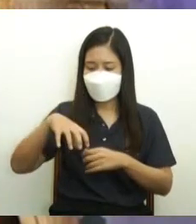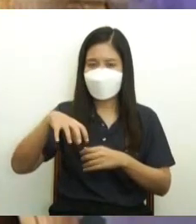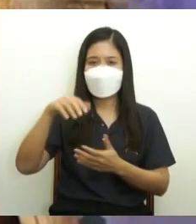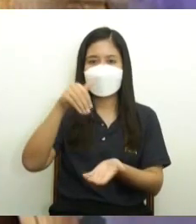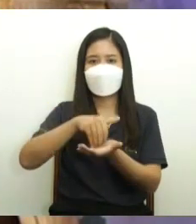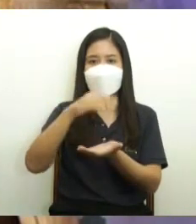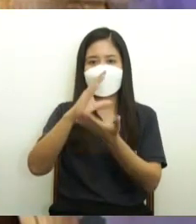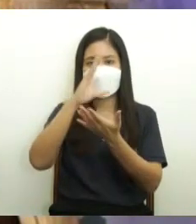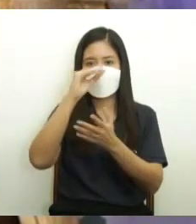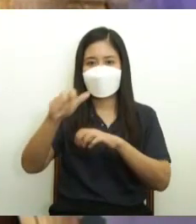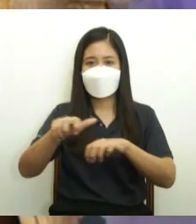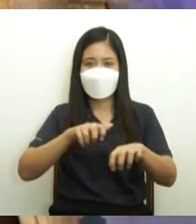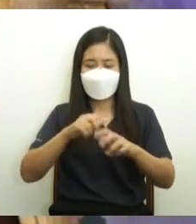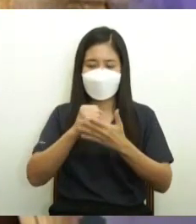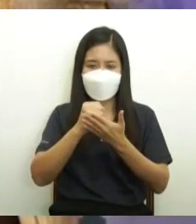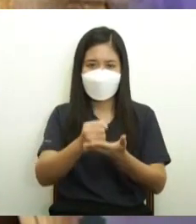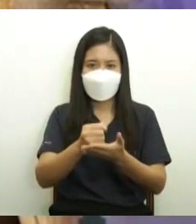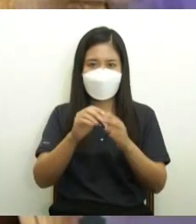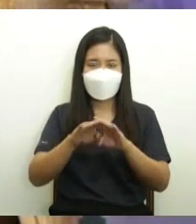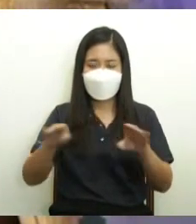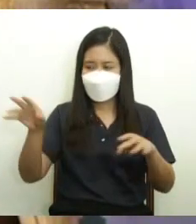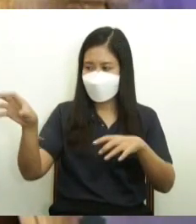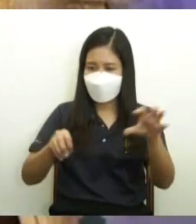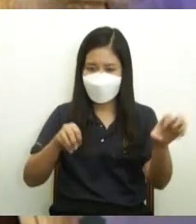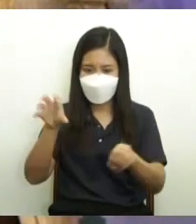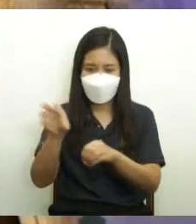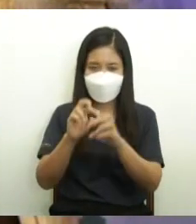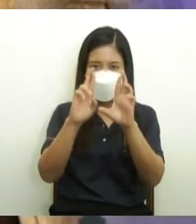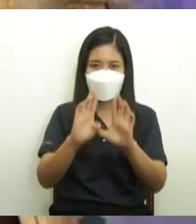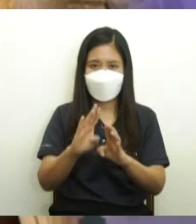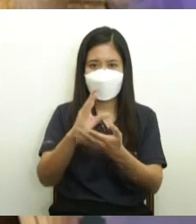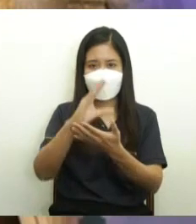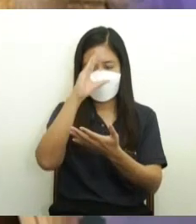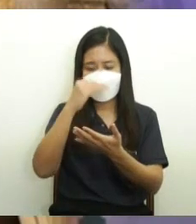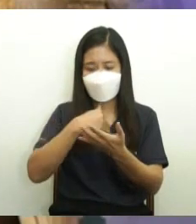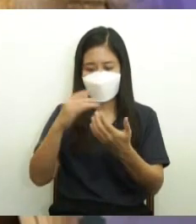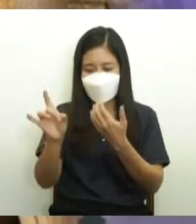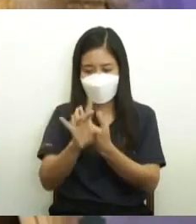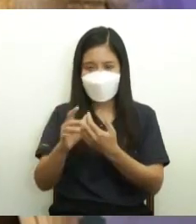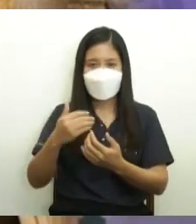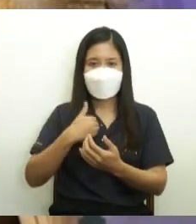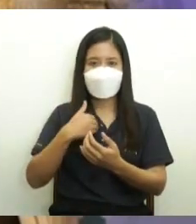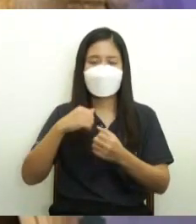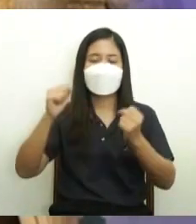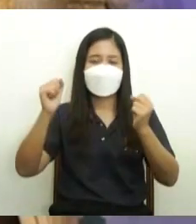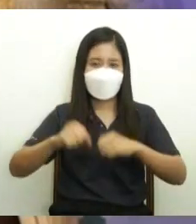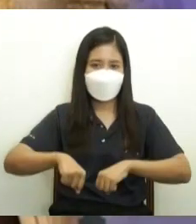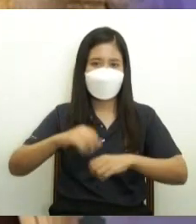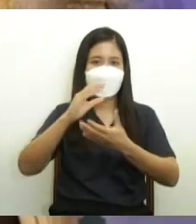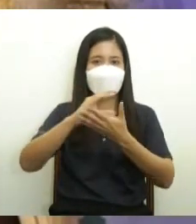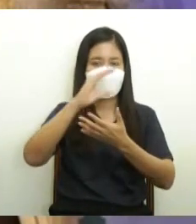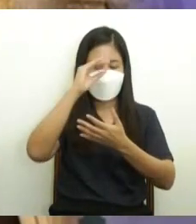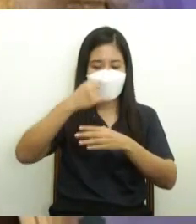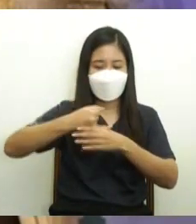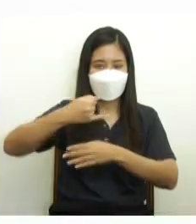หาทางช่วยเหลือเด็กเหล่านี้ให้กลับเข้าสู่ระบบการศึกษาอย่างมีคุณภาพจนสามารถเรียนต่อจนจบการศึกษา